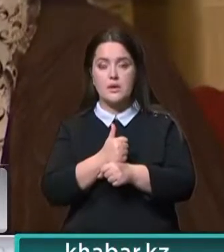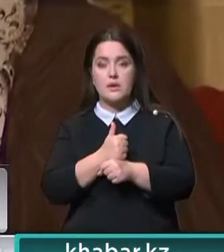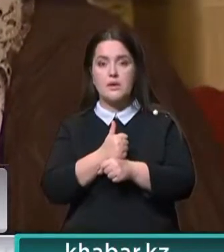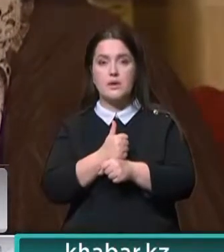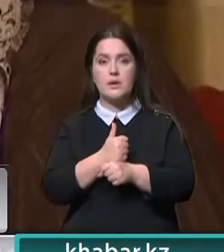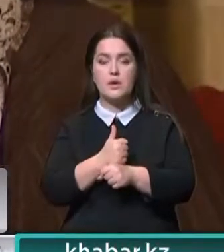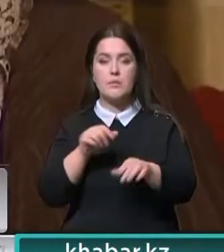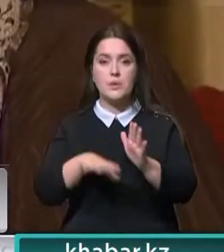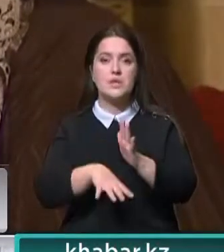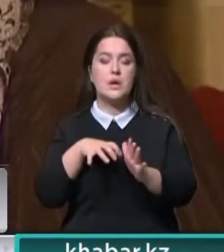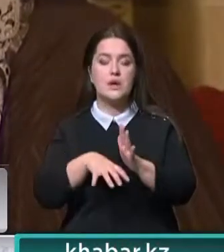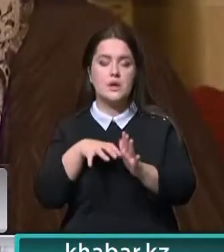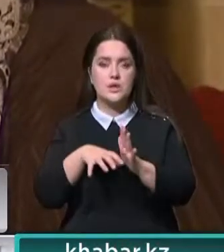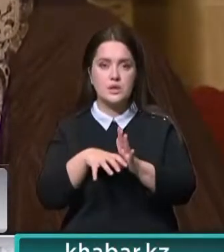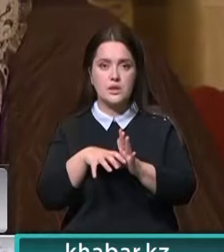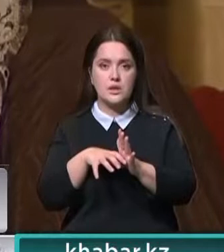месторождений